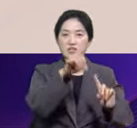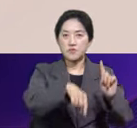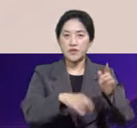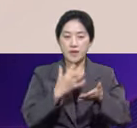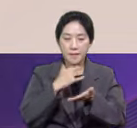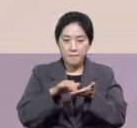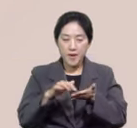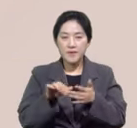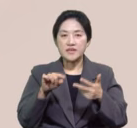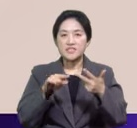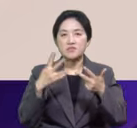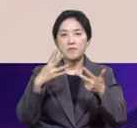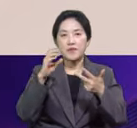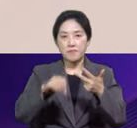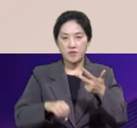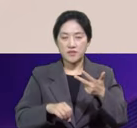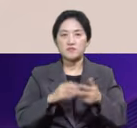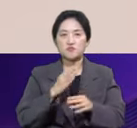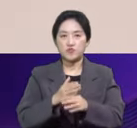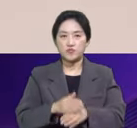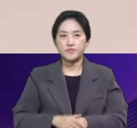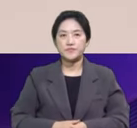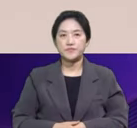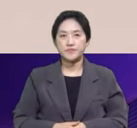개표는 7.4% 진행됐습니다.